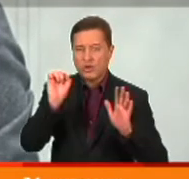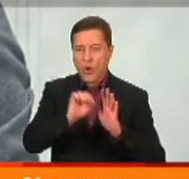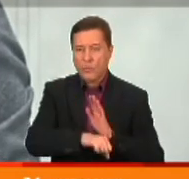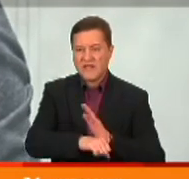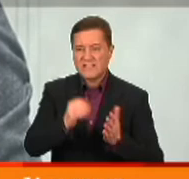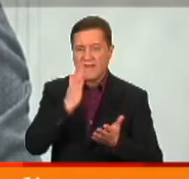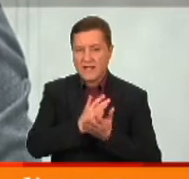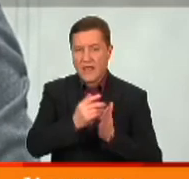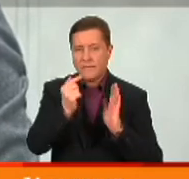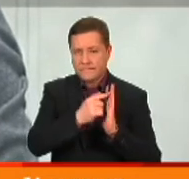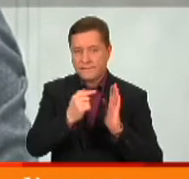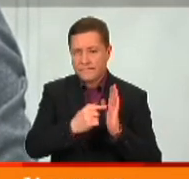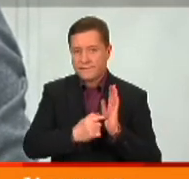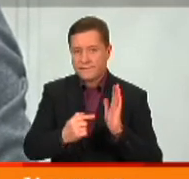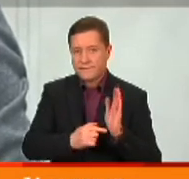є